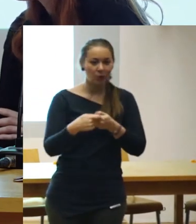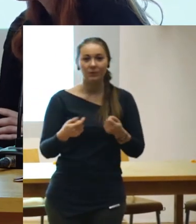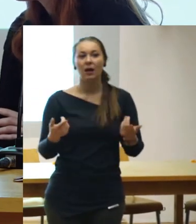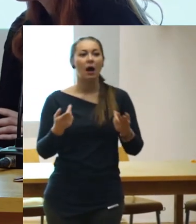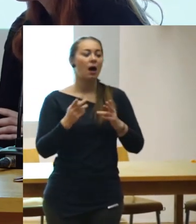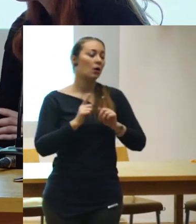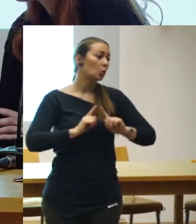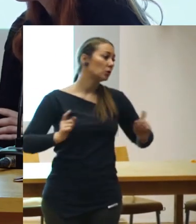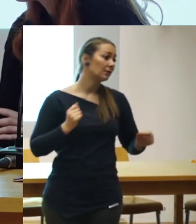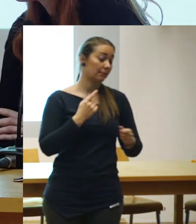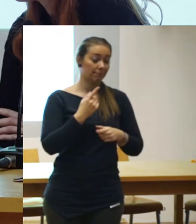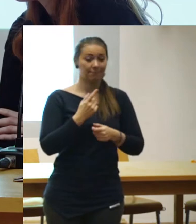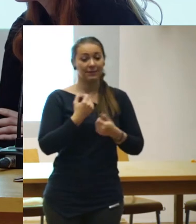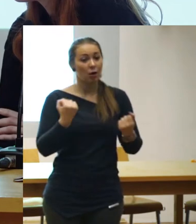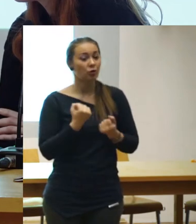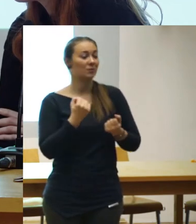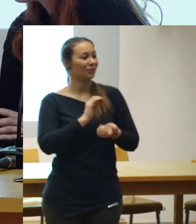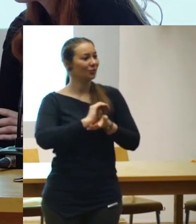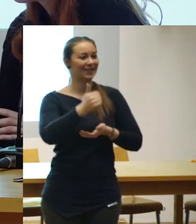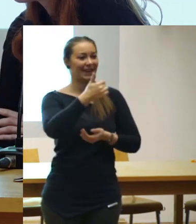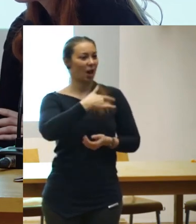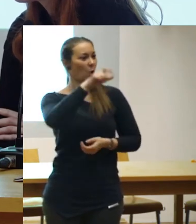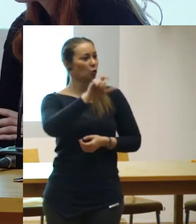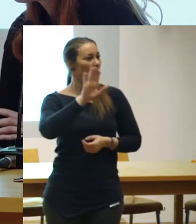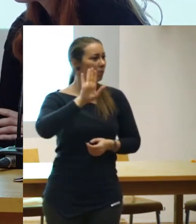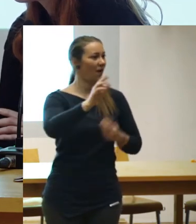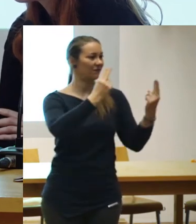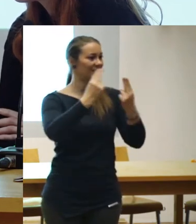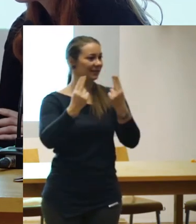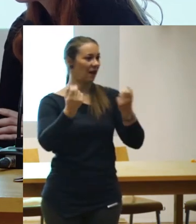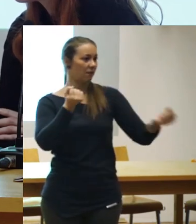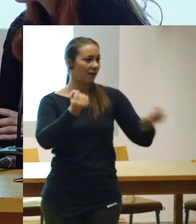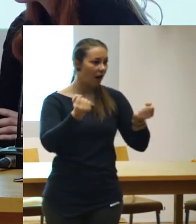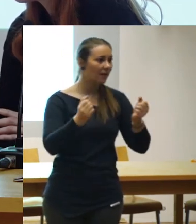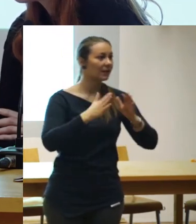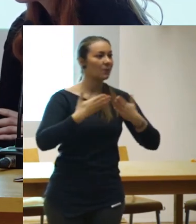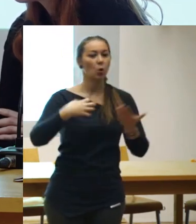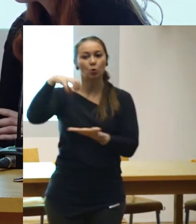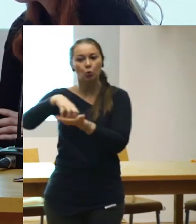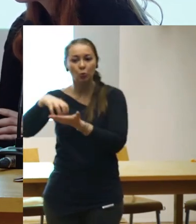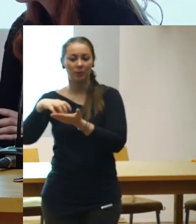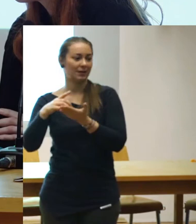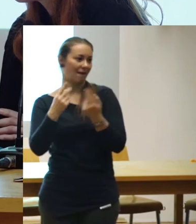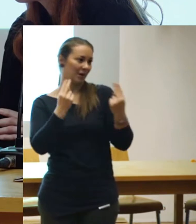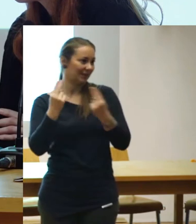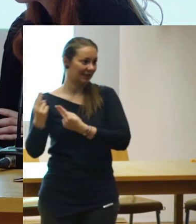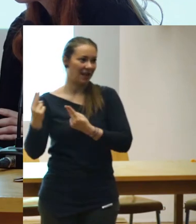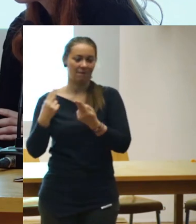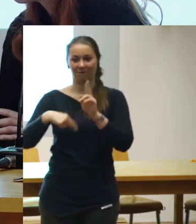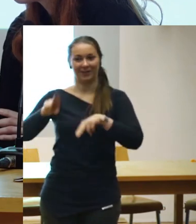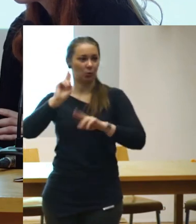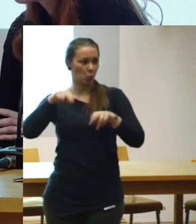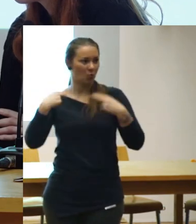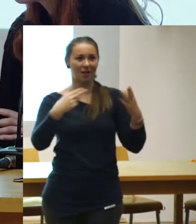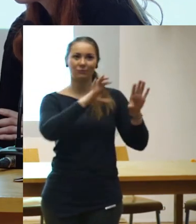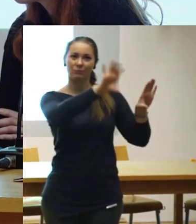výstavy, zároveň skupinové výstavy a vždy se myslí na to, aby třeba ty skupinové výstavy byly právě, aby